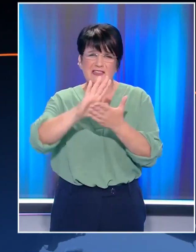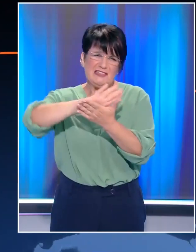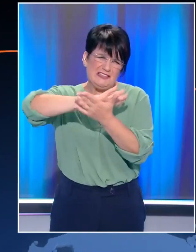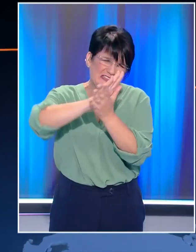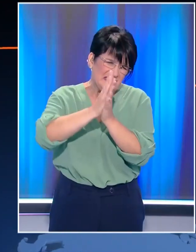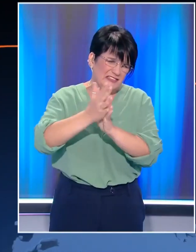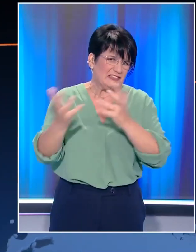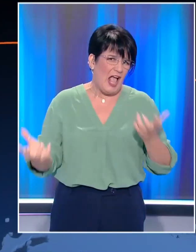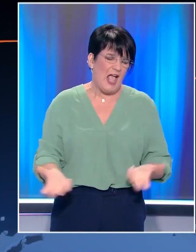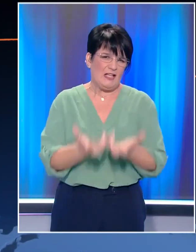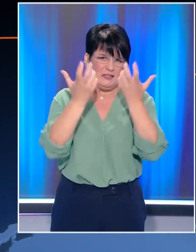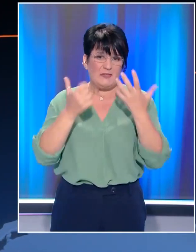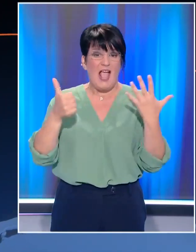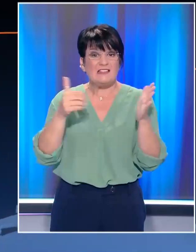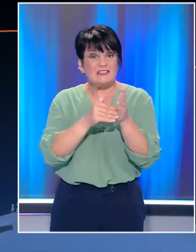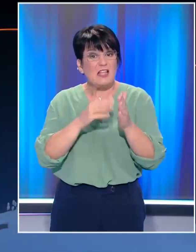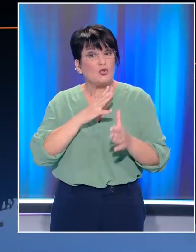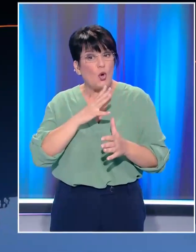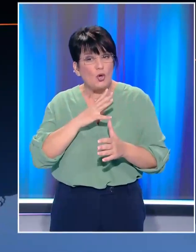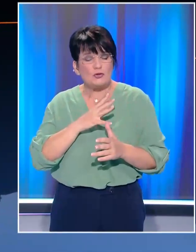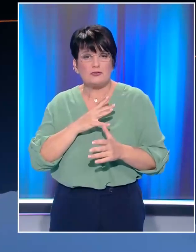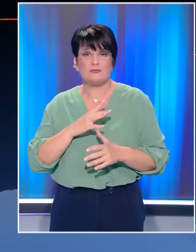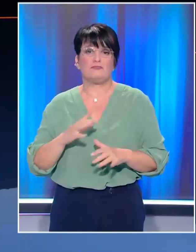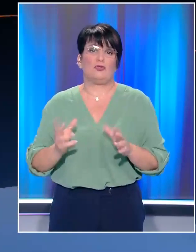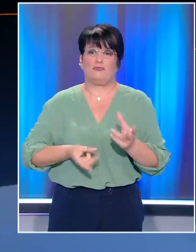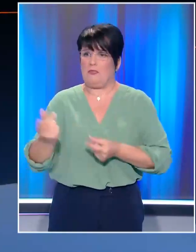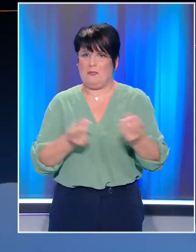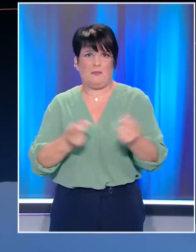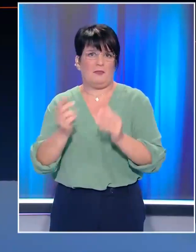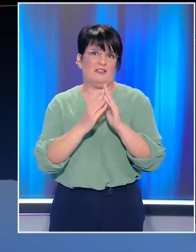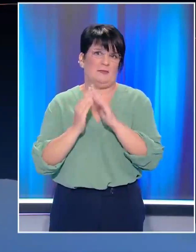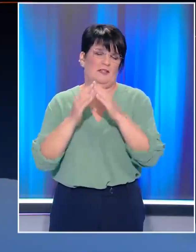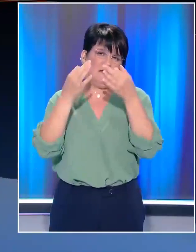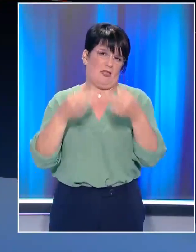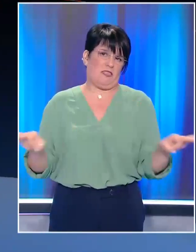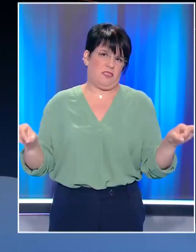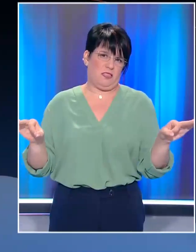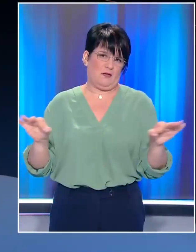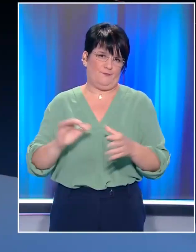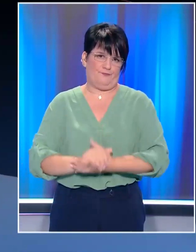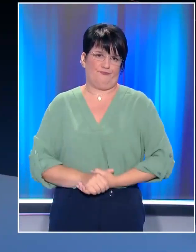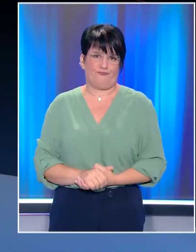καταστραφεί. 6.000 άνθρωποι έχουν εγκαταλείψει τις εστίες τους.